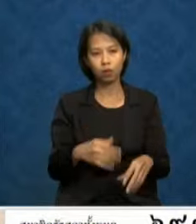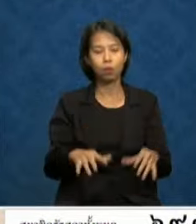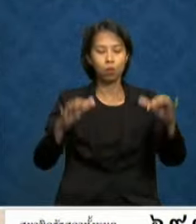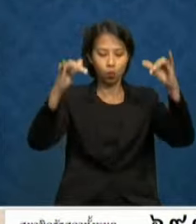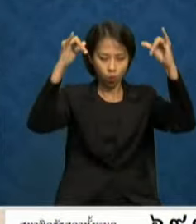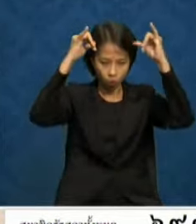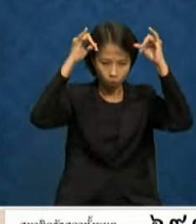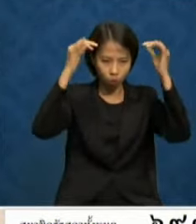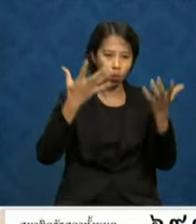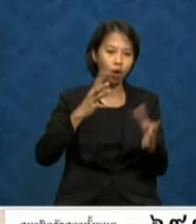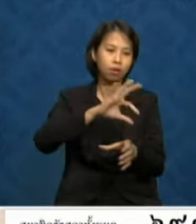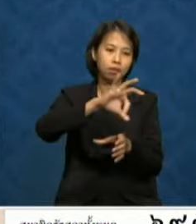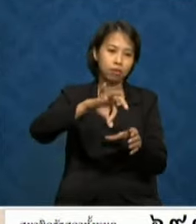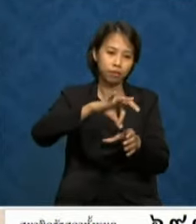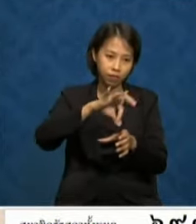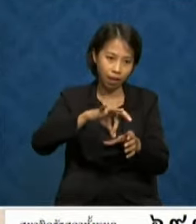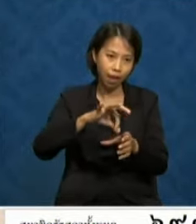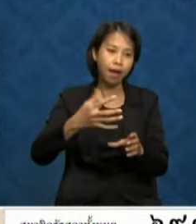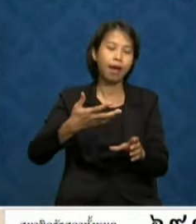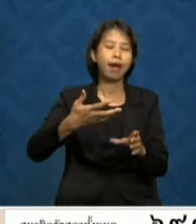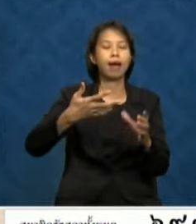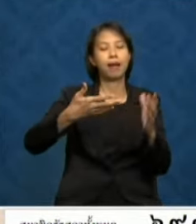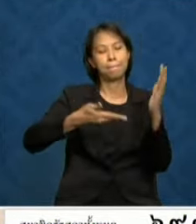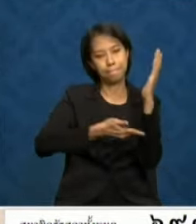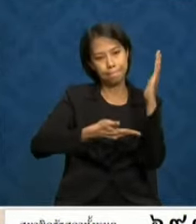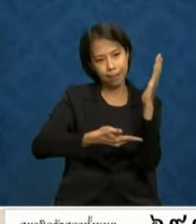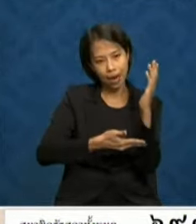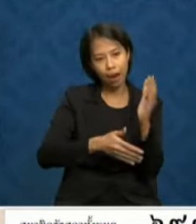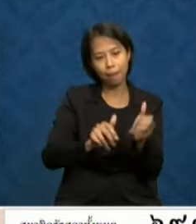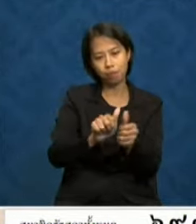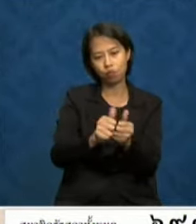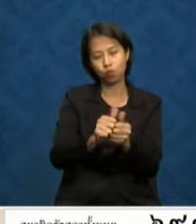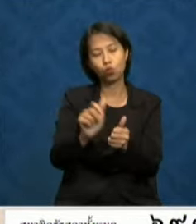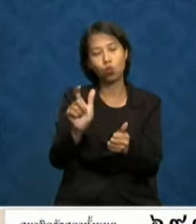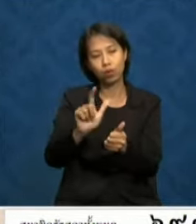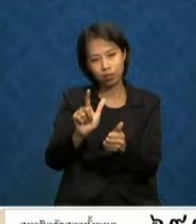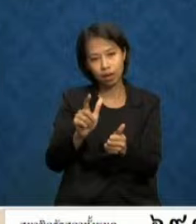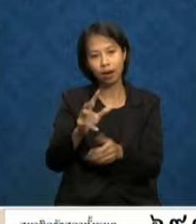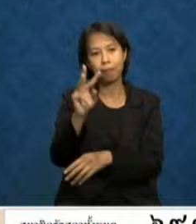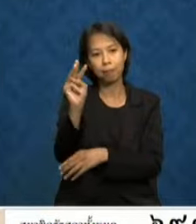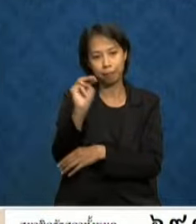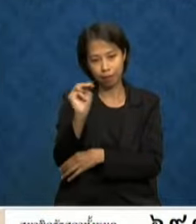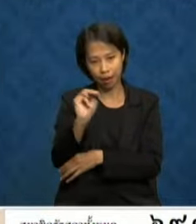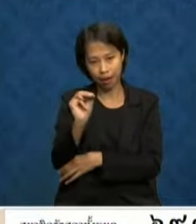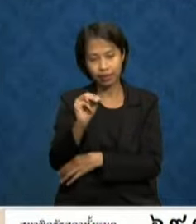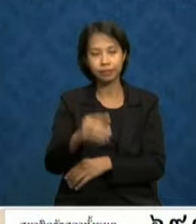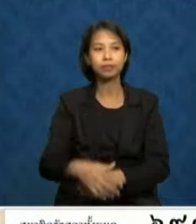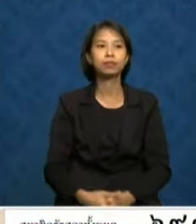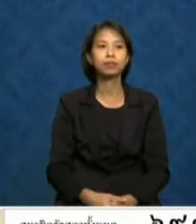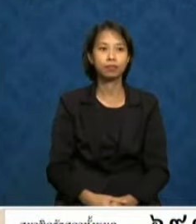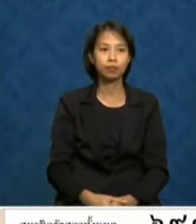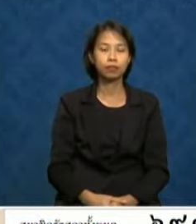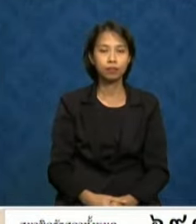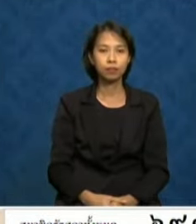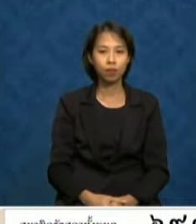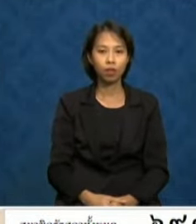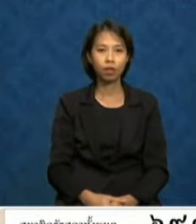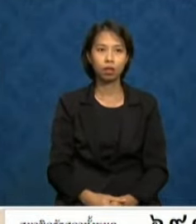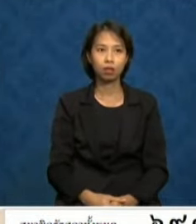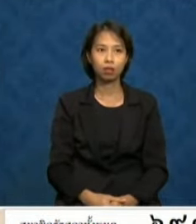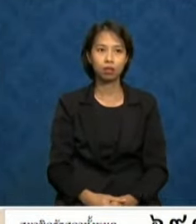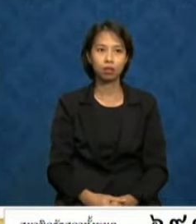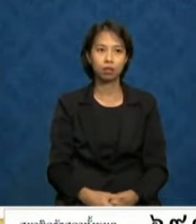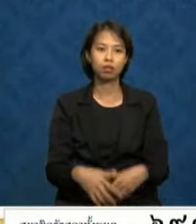ะครับโกโก้กาแฟน้ำมันปาล์มยางพาราถั่วเหลืองนะครับไม้และผลิตภัณฑ์ไม้นะครับก็ใช้ทั้ง